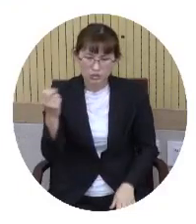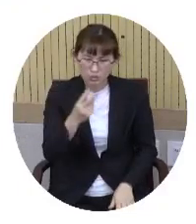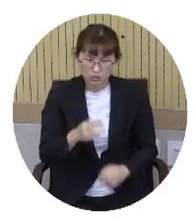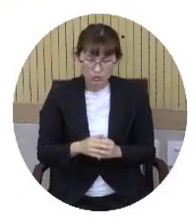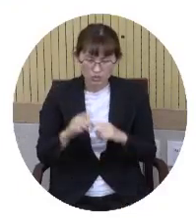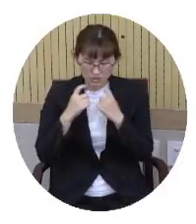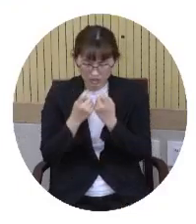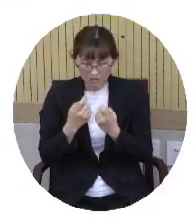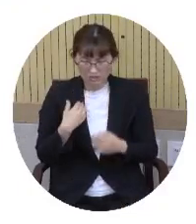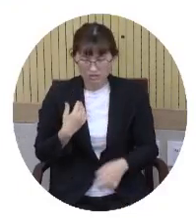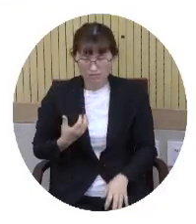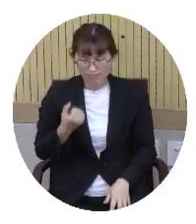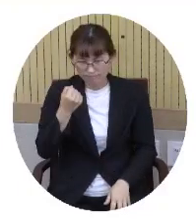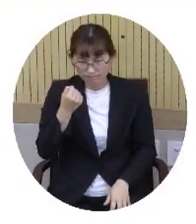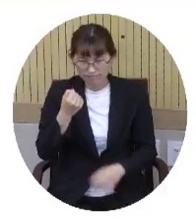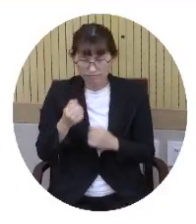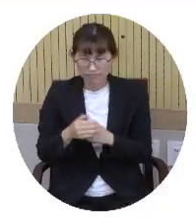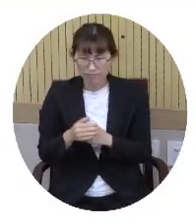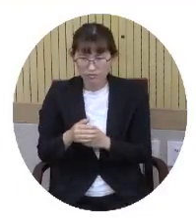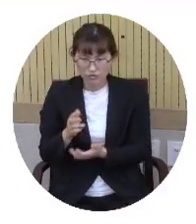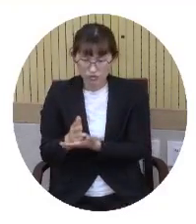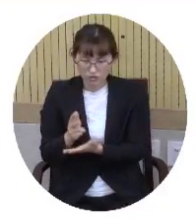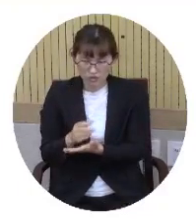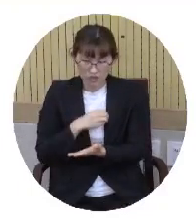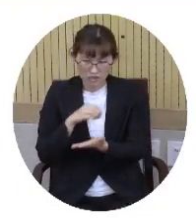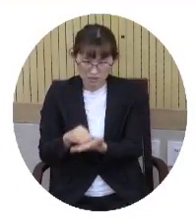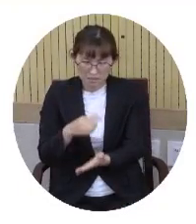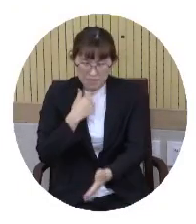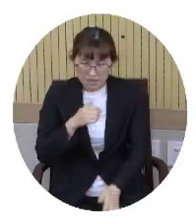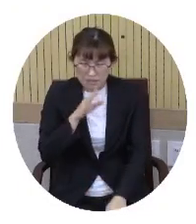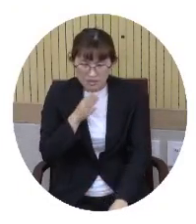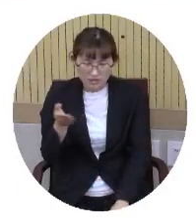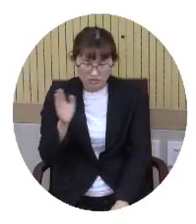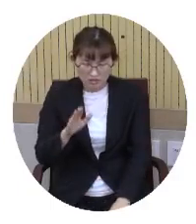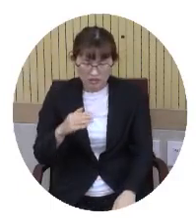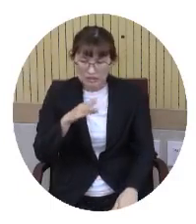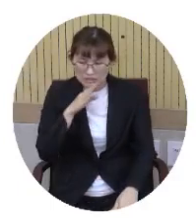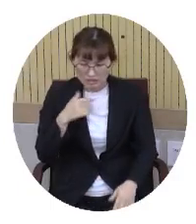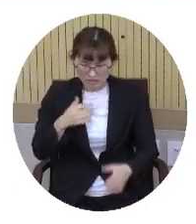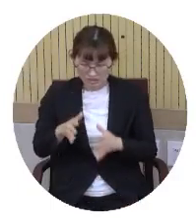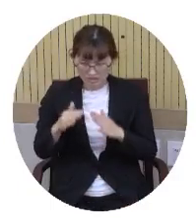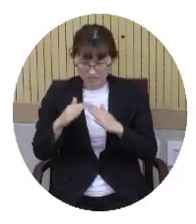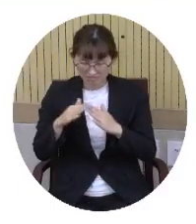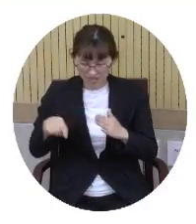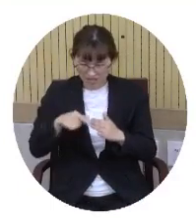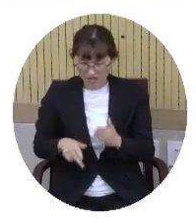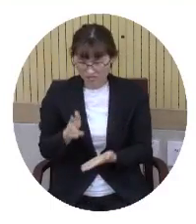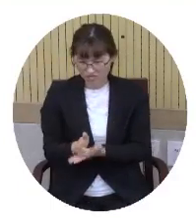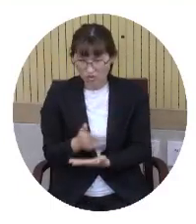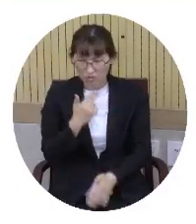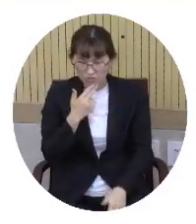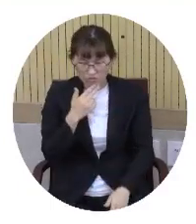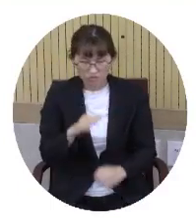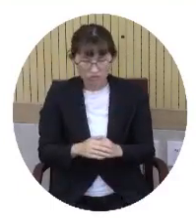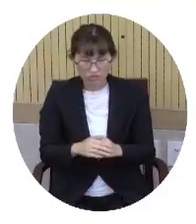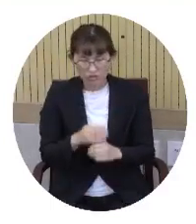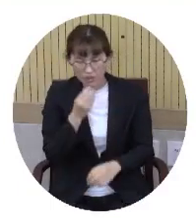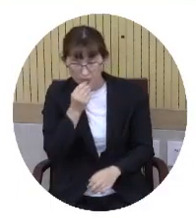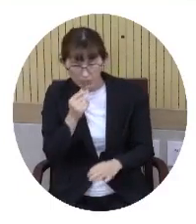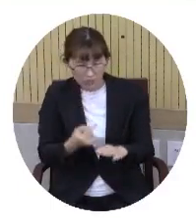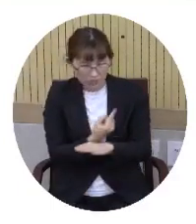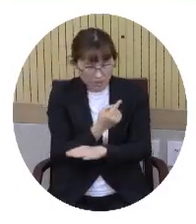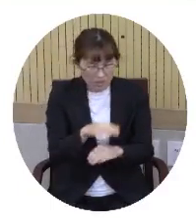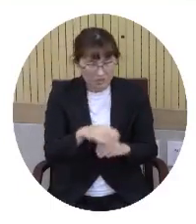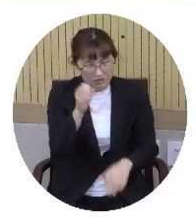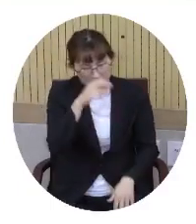차고지가 등록되어 있는 캠핑용 차량들도 도심 속 아파트 입주민들과의 분쟁과